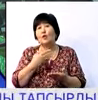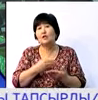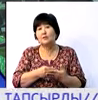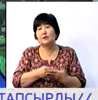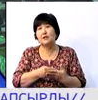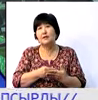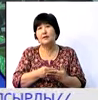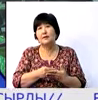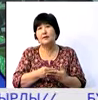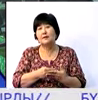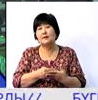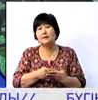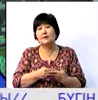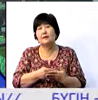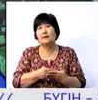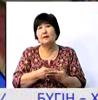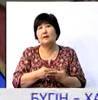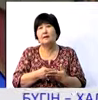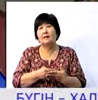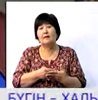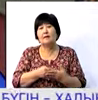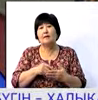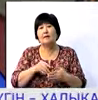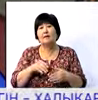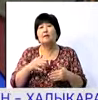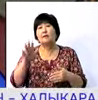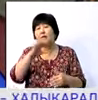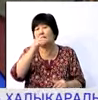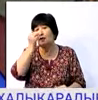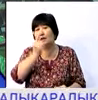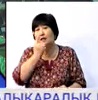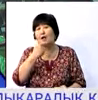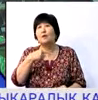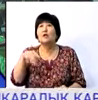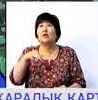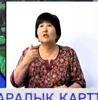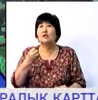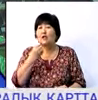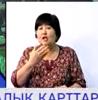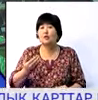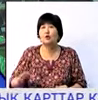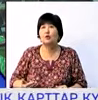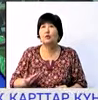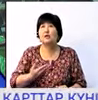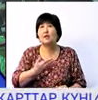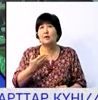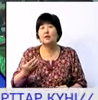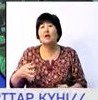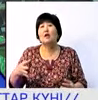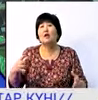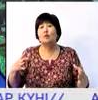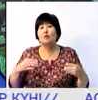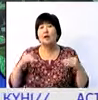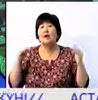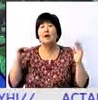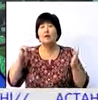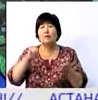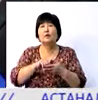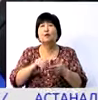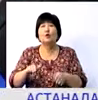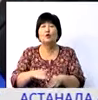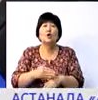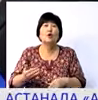үкіметіміздің бұл жұмысына рахмет айтамыз. Енді осындай жақсы өмірде сендермен бірге бас қосып, ұзақ өмір сүріп жүре